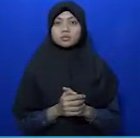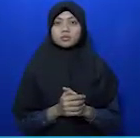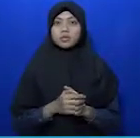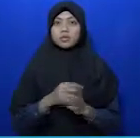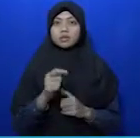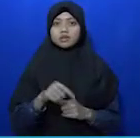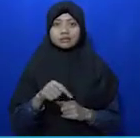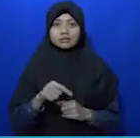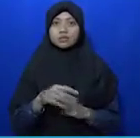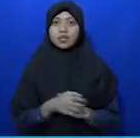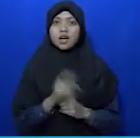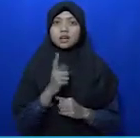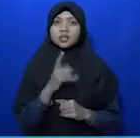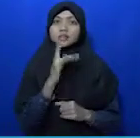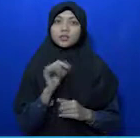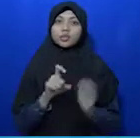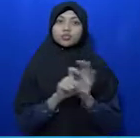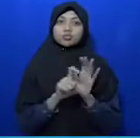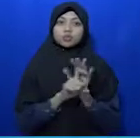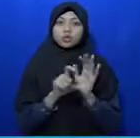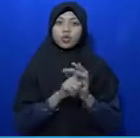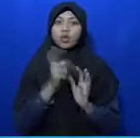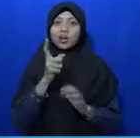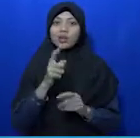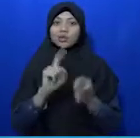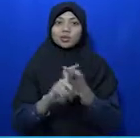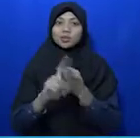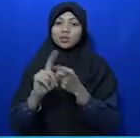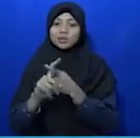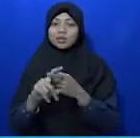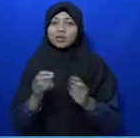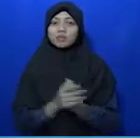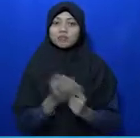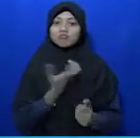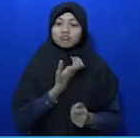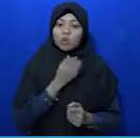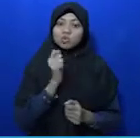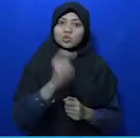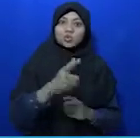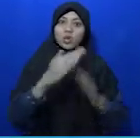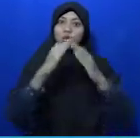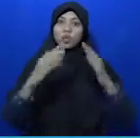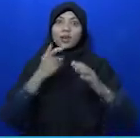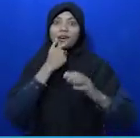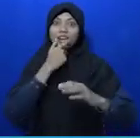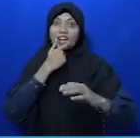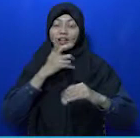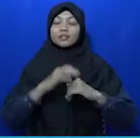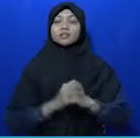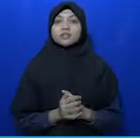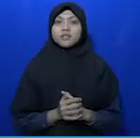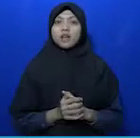Ini saya berikan perumpamaan adalah kalau teman-teman membeli kalau teman-teman menjual rumah nenek